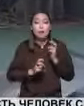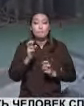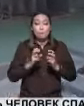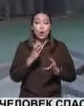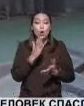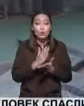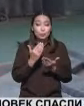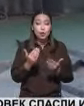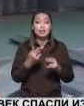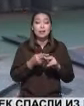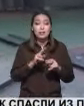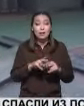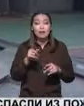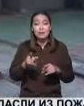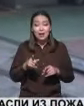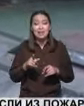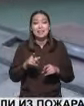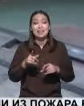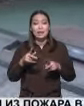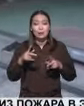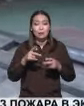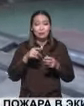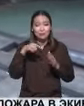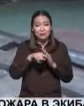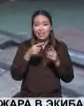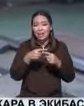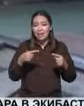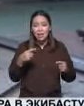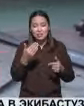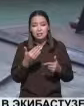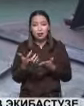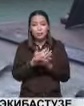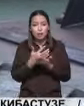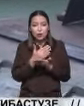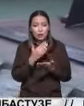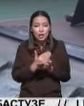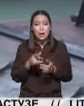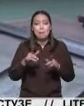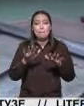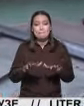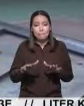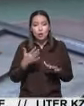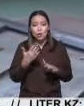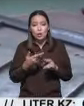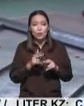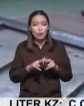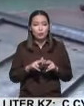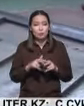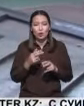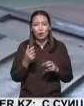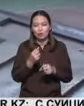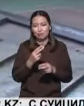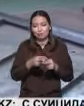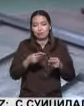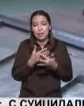Эти листы потом вырезаются на станках, и из них собираются различные заготовки, как, например, листовой борт или ребра жесткости, как это называют